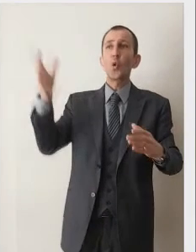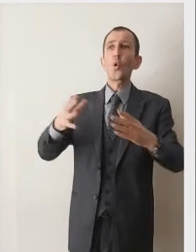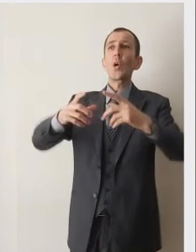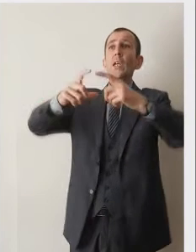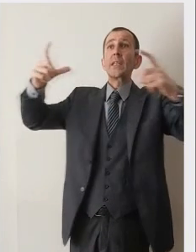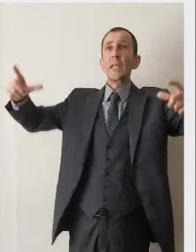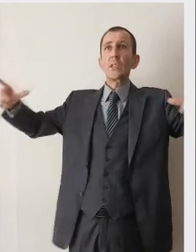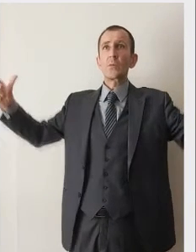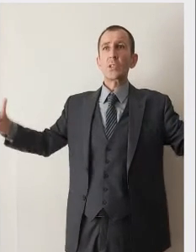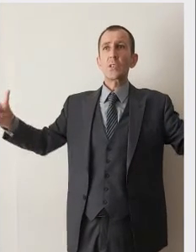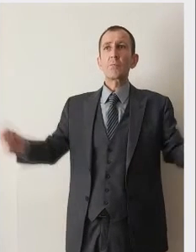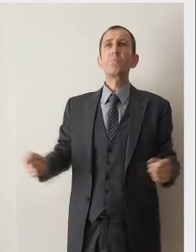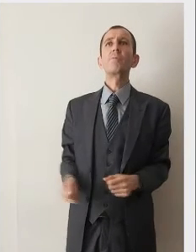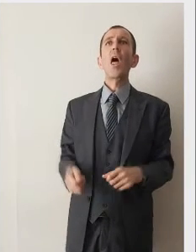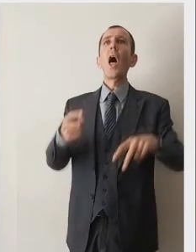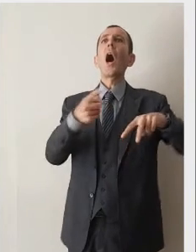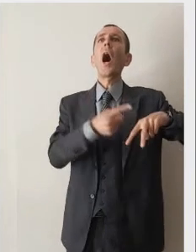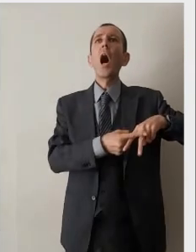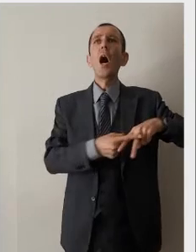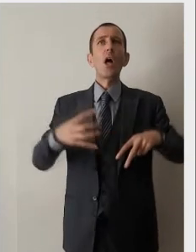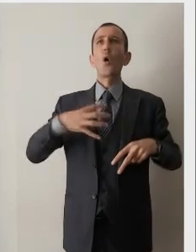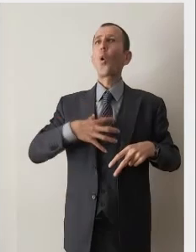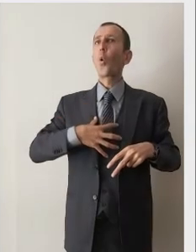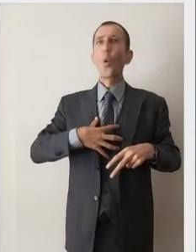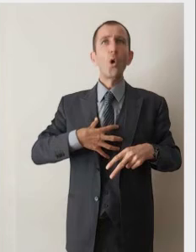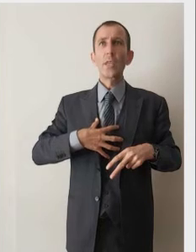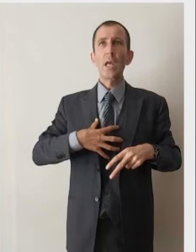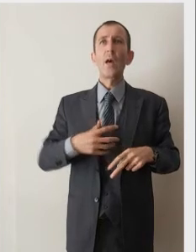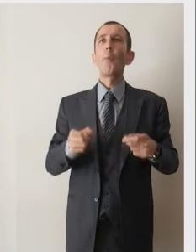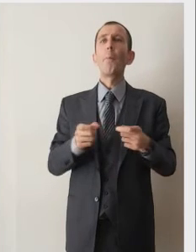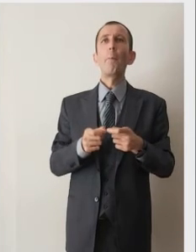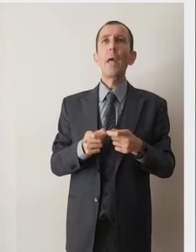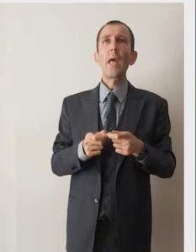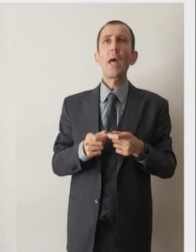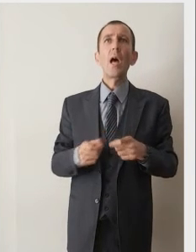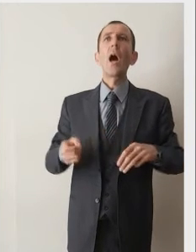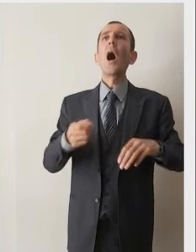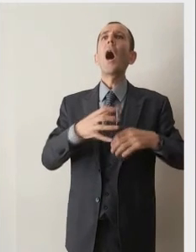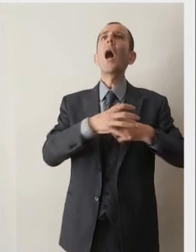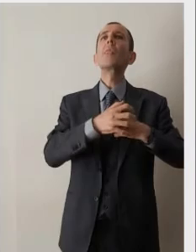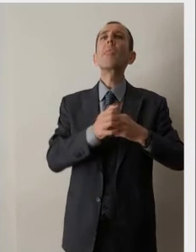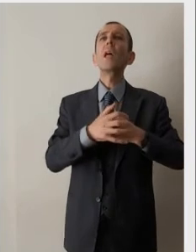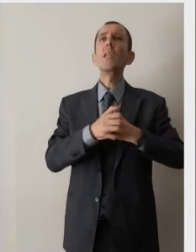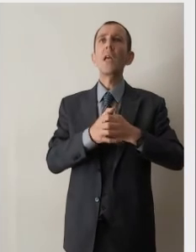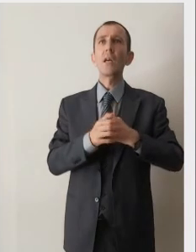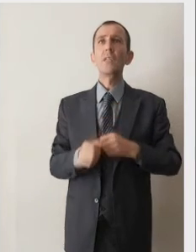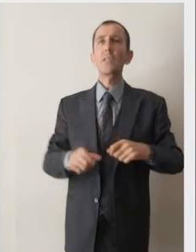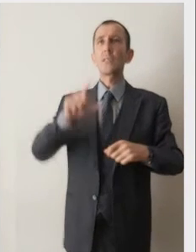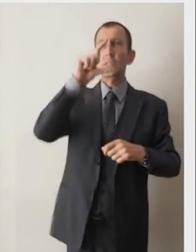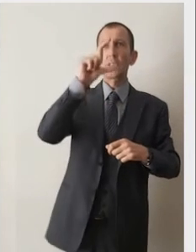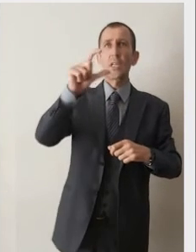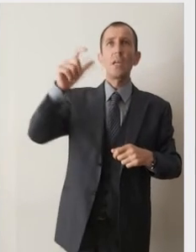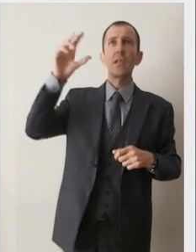Akdeniz'de gelişmiştir. Verilen illere baktığımız zaman içlerinden sadece Antalya'nın Akdeniz bölgesinde yer aldığını görüyoruz